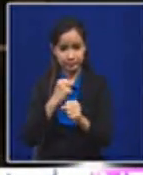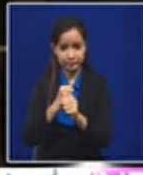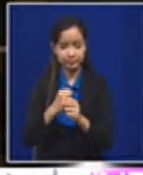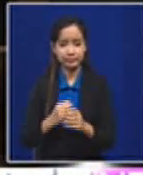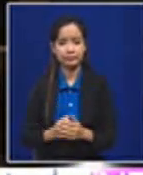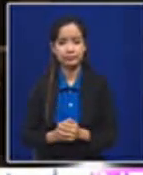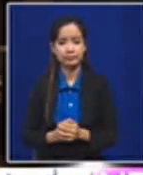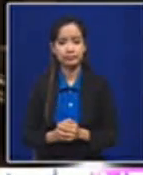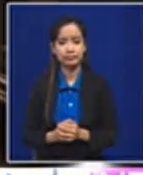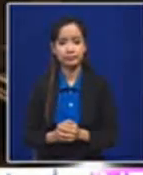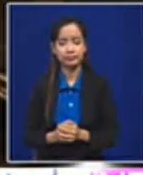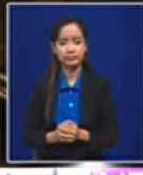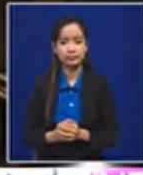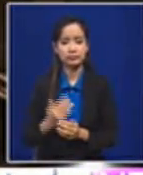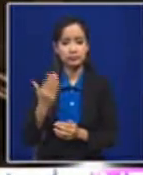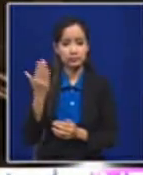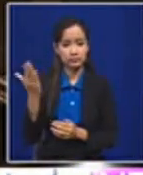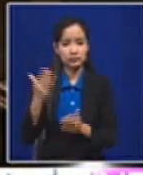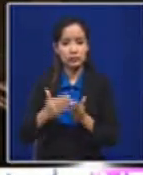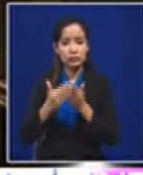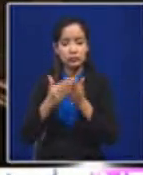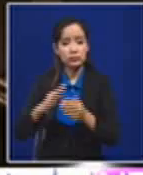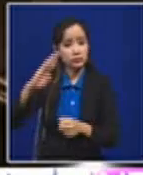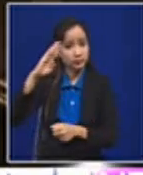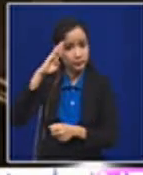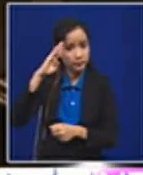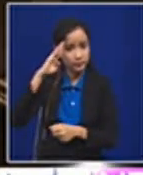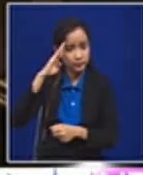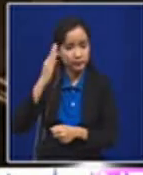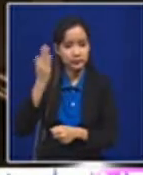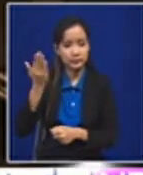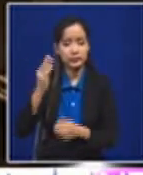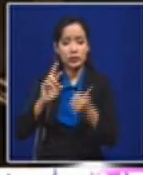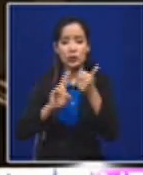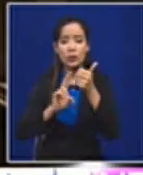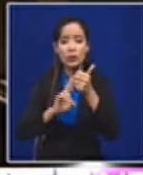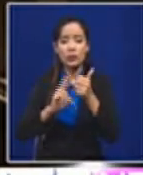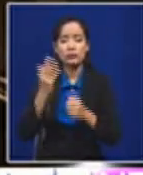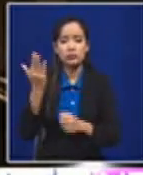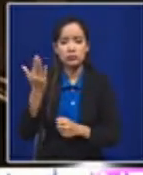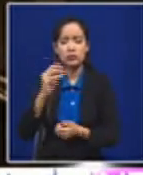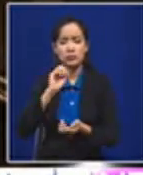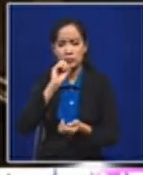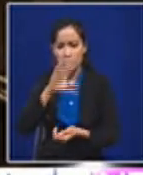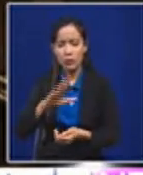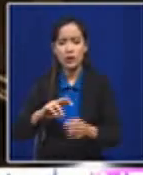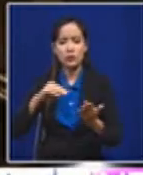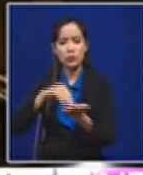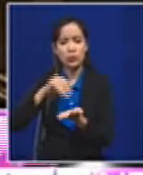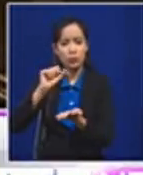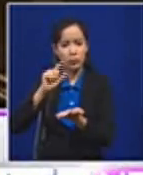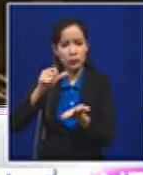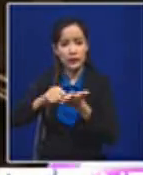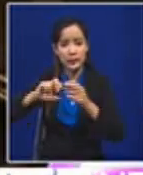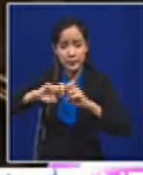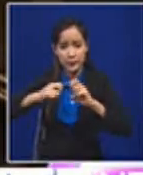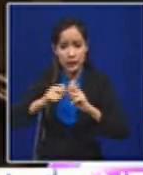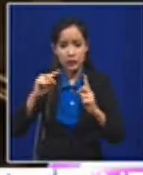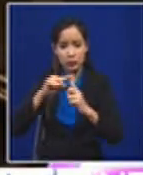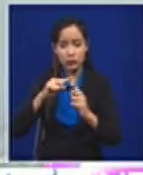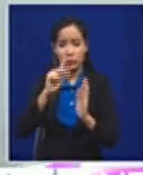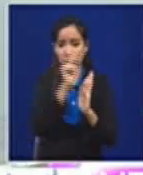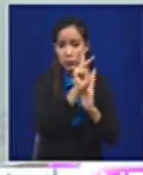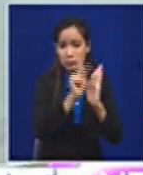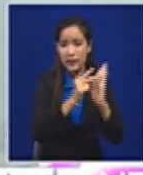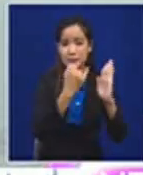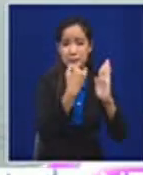พลเรือโทจุมพลลุมพิกานนท์รองเสนาธิการทหารเรือกล่าวว่าศูนย์บัญชาการแก้ไขปัญหาการทำประมงผิดกฎหมายหรือสป